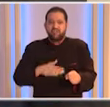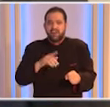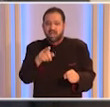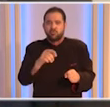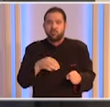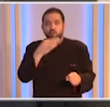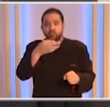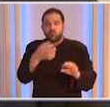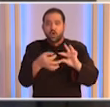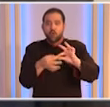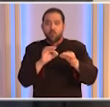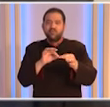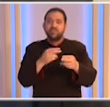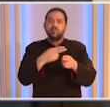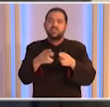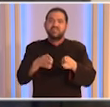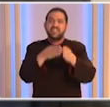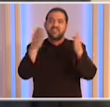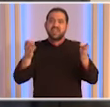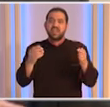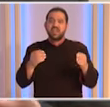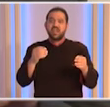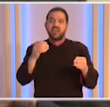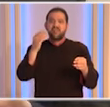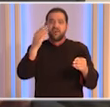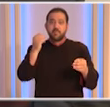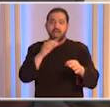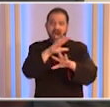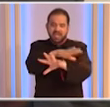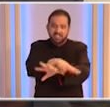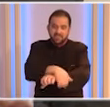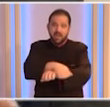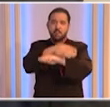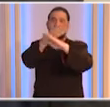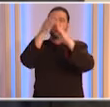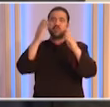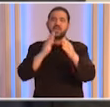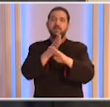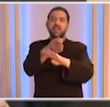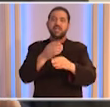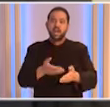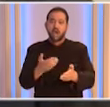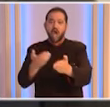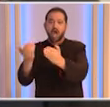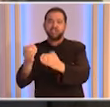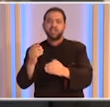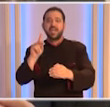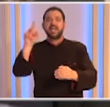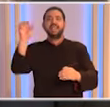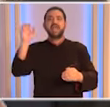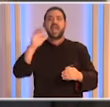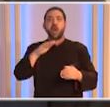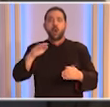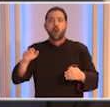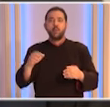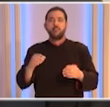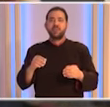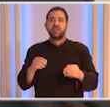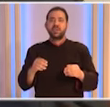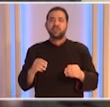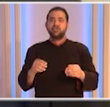cuvântul Evangheliei că femeia se va mântui prin naștere de prunci. Și scopul unirii